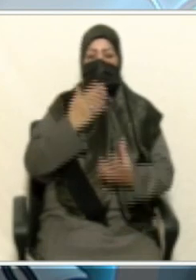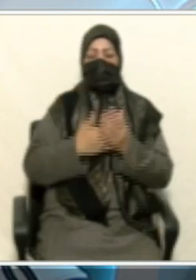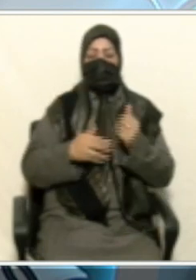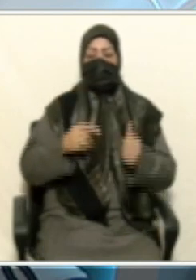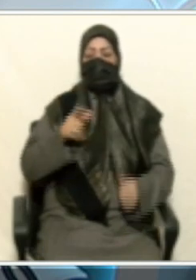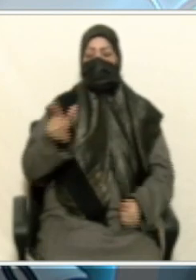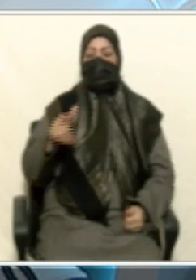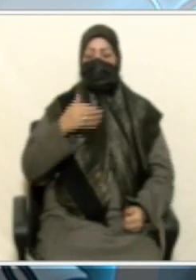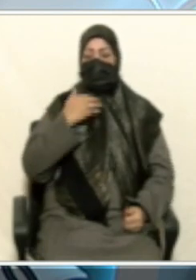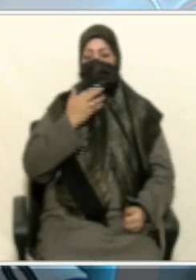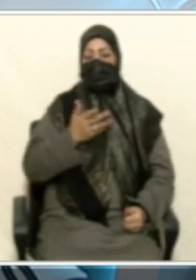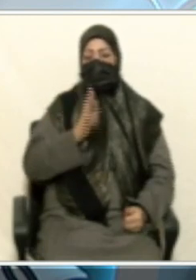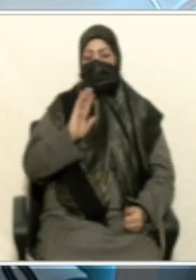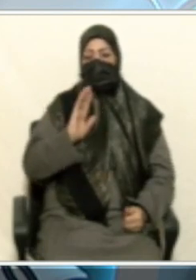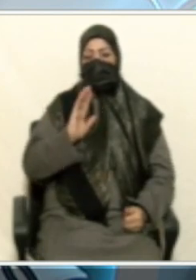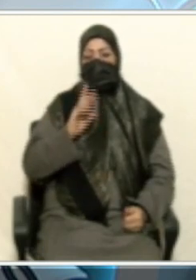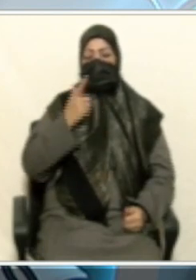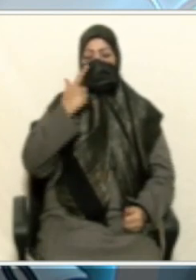تكلم.